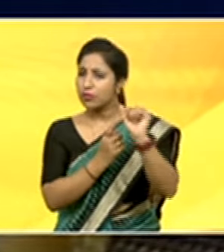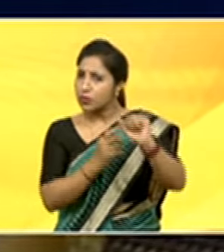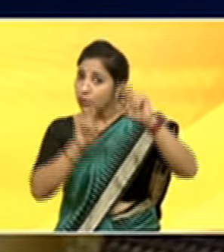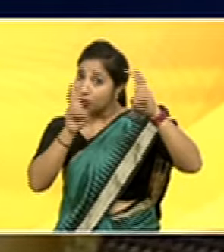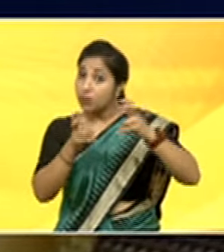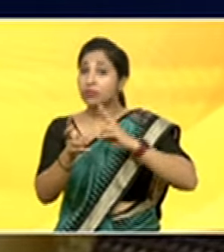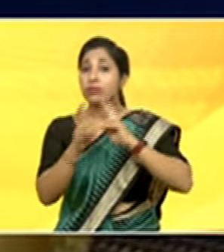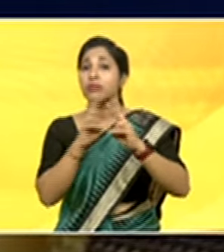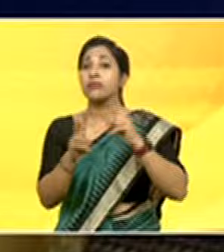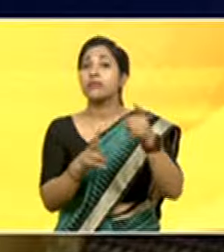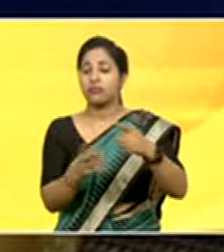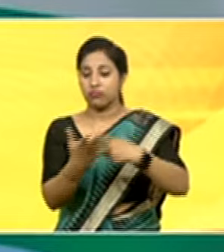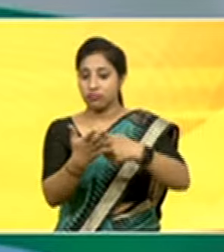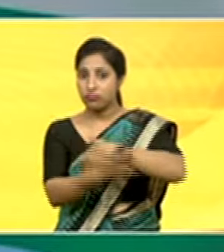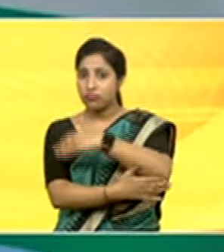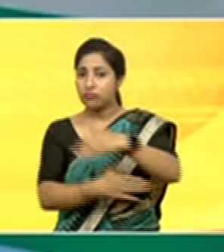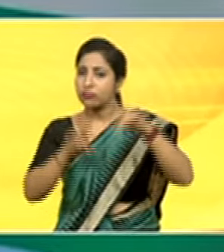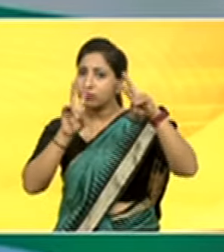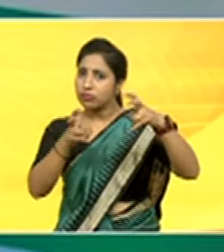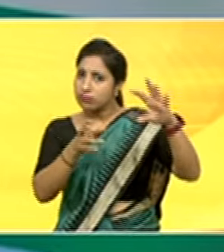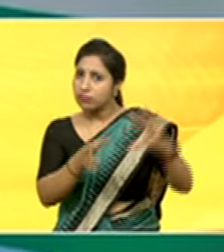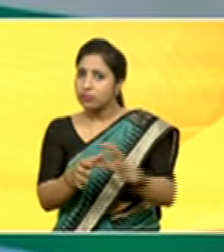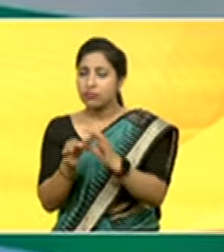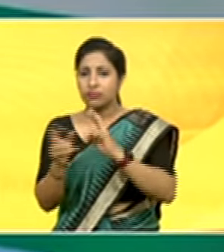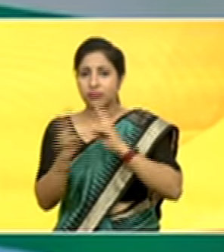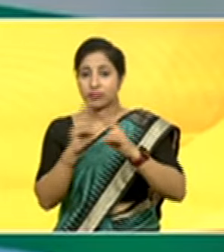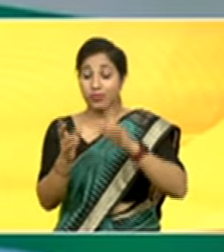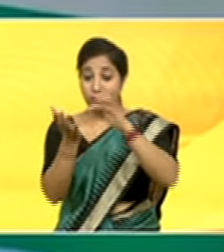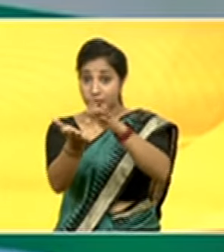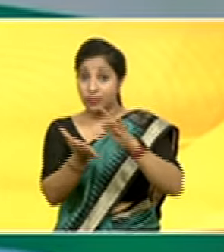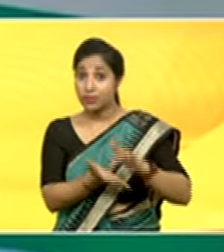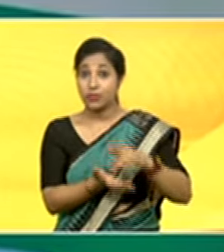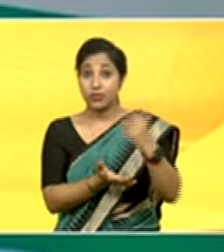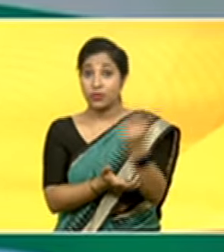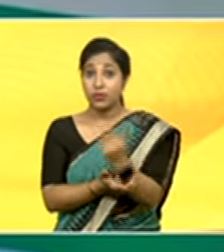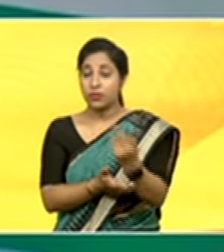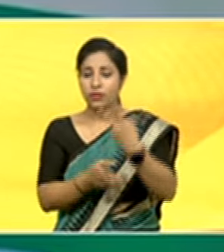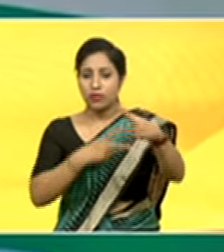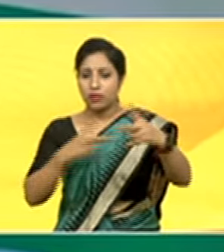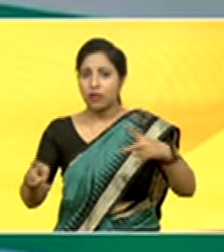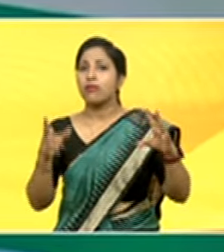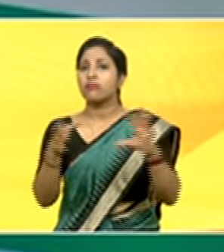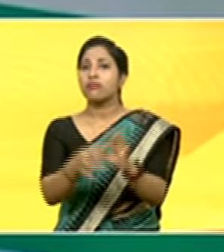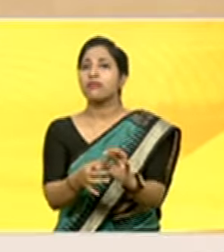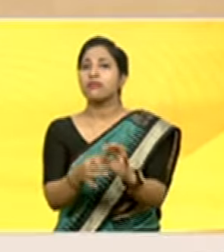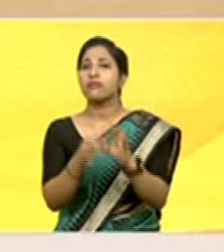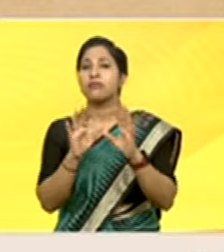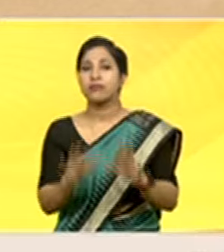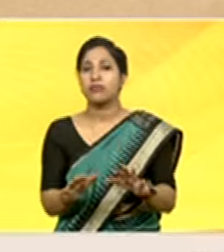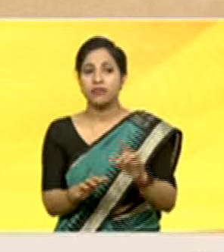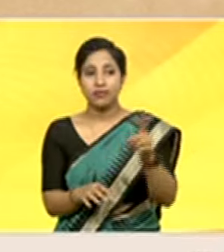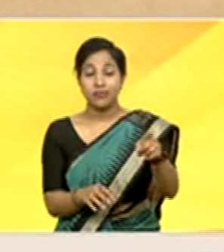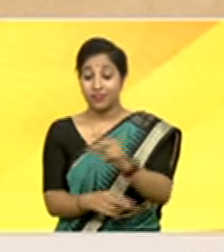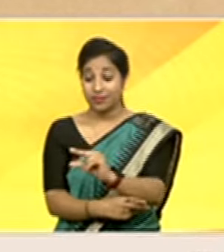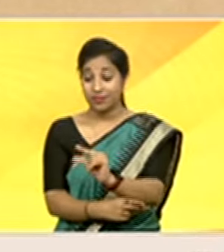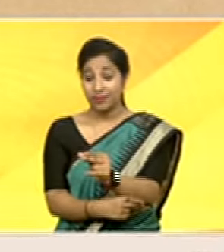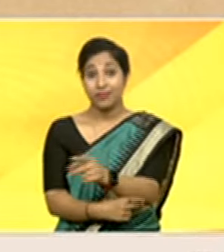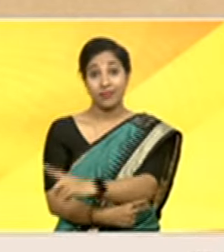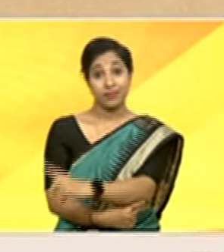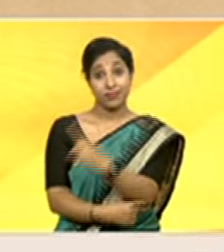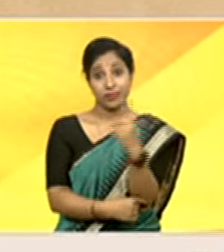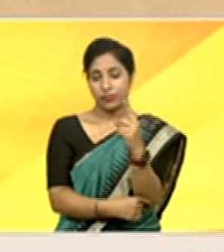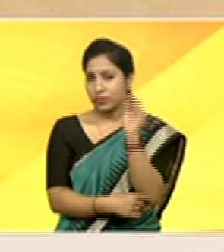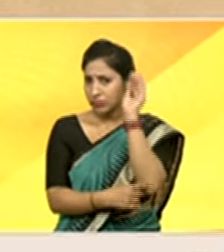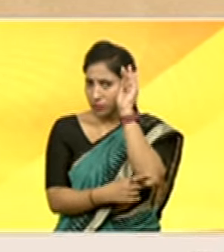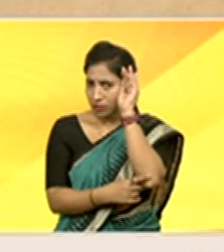में और उस रिष्टि के बारे में जो दोनों देशों को अलग-अलग शेत्रों में जोड़ता है इस रेडियो कार्यकम को